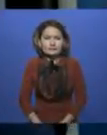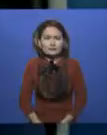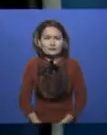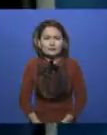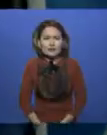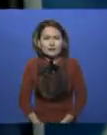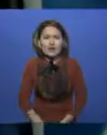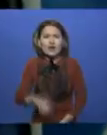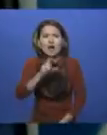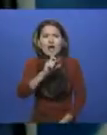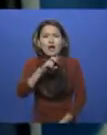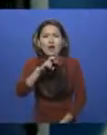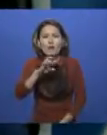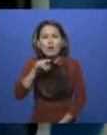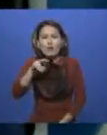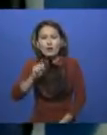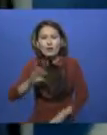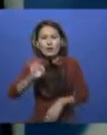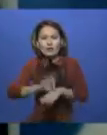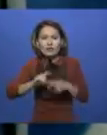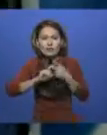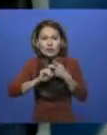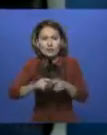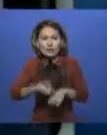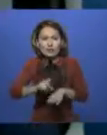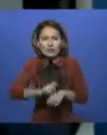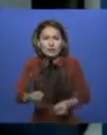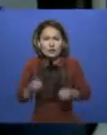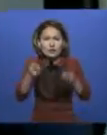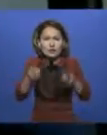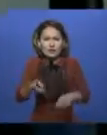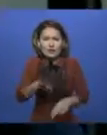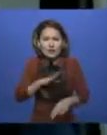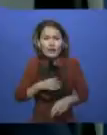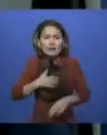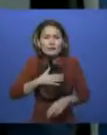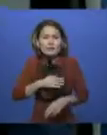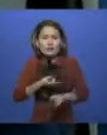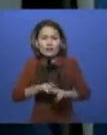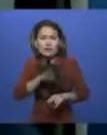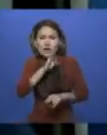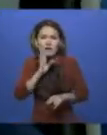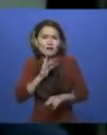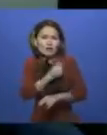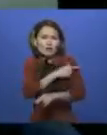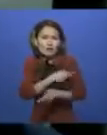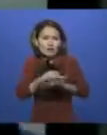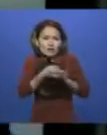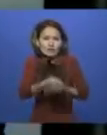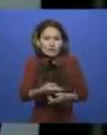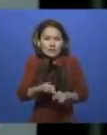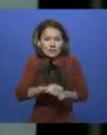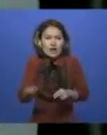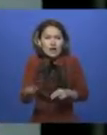Аты жаман аурудың басқа адамдарға жұға қою екіталай. Өйткен Эбола вирусы енді қылаң берген мезеттақ, Шотландияның дертке қарсы шараларды алдын ала